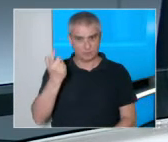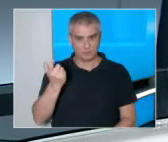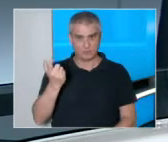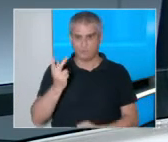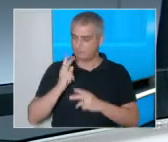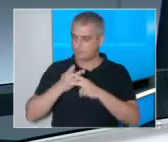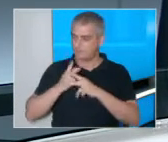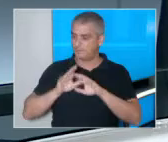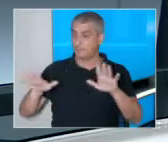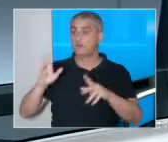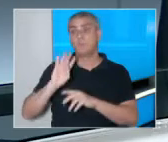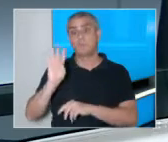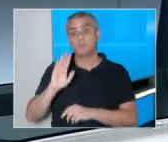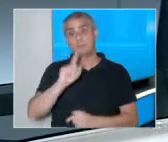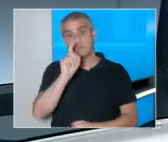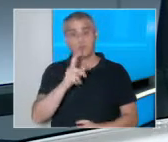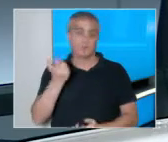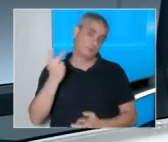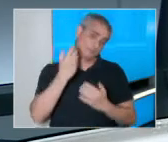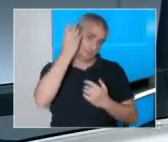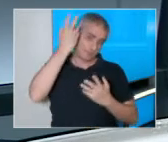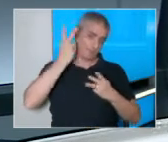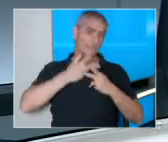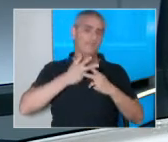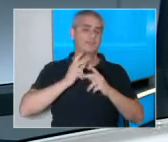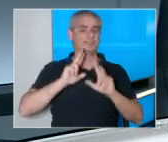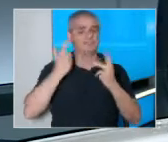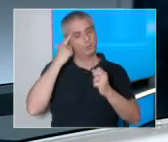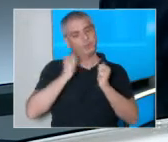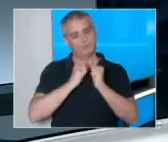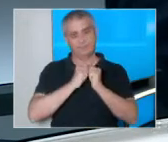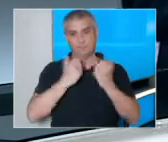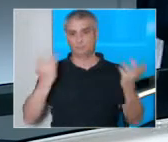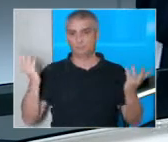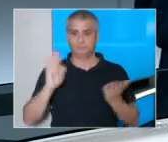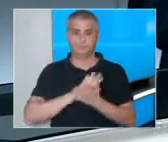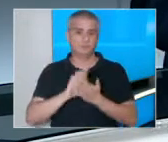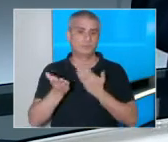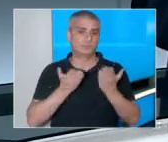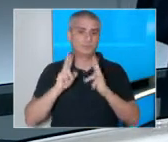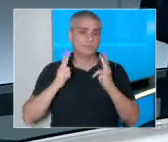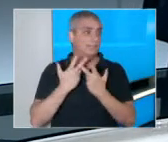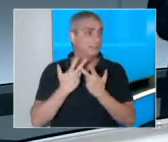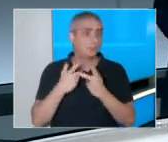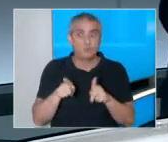מגפת נתניהו. אולי מגפת נתניהו. או סתם, מגפת הציבור הטיפש. פשוט הם מתייחסים